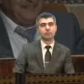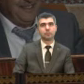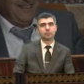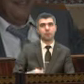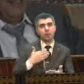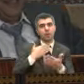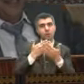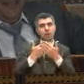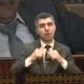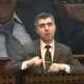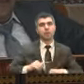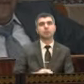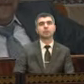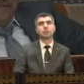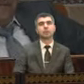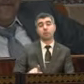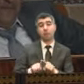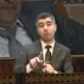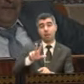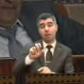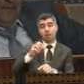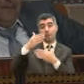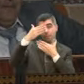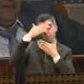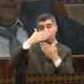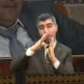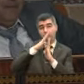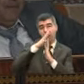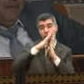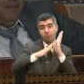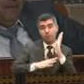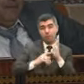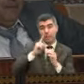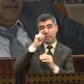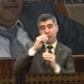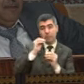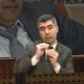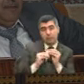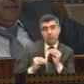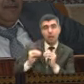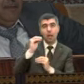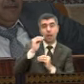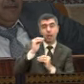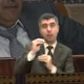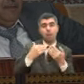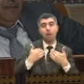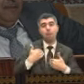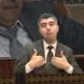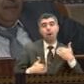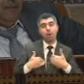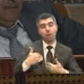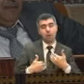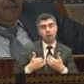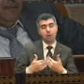شكرا سيد الوزيرة. يعرف المغرب وضعية سوسيو ديموغرافية مقلقة من حيث ارتفاع عدد الأشخاص في وضعية إعاقة، حيث